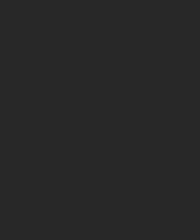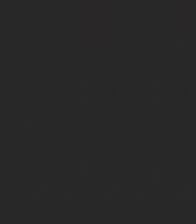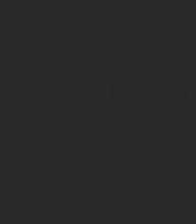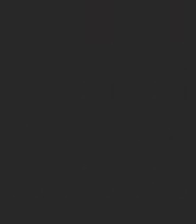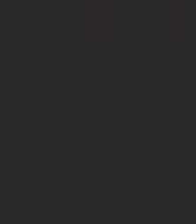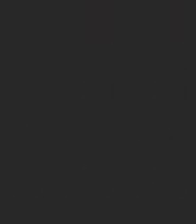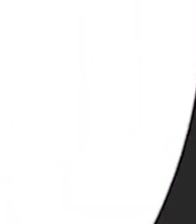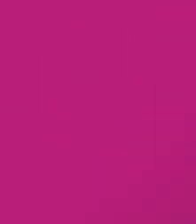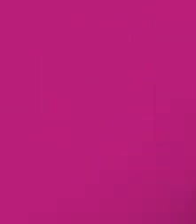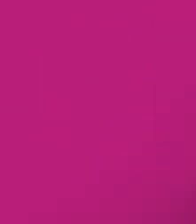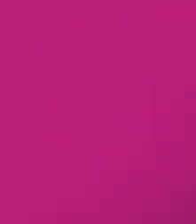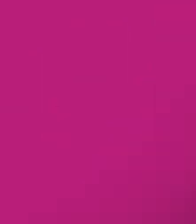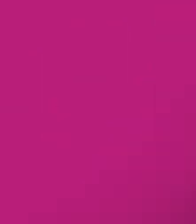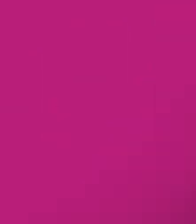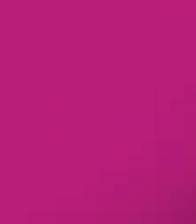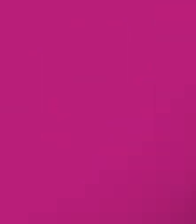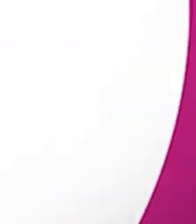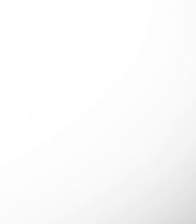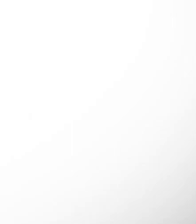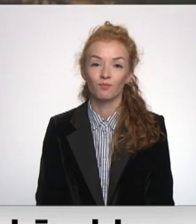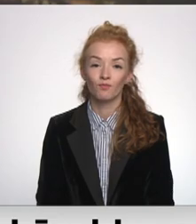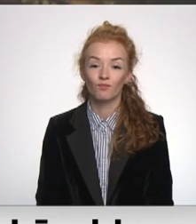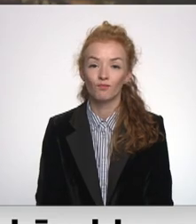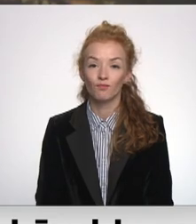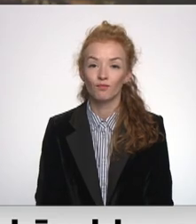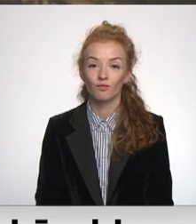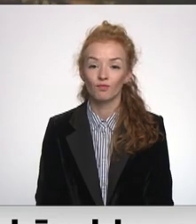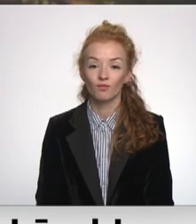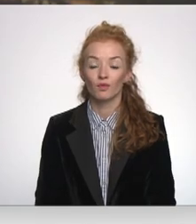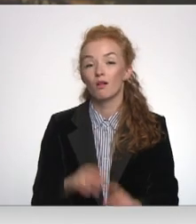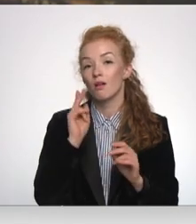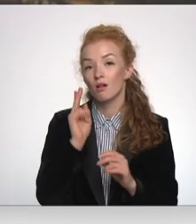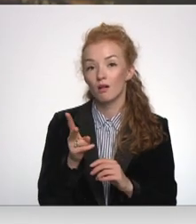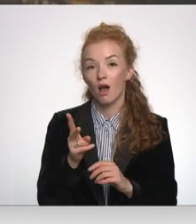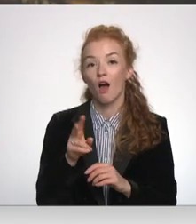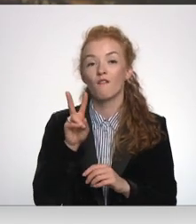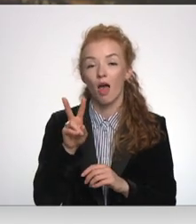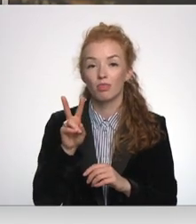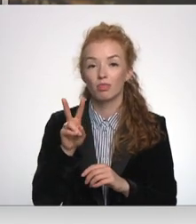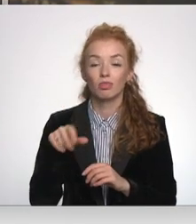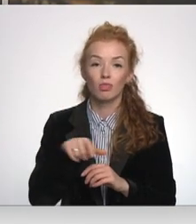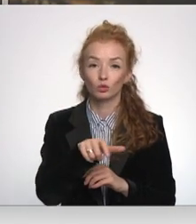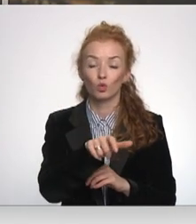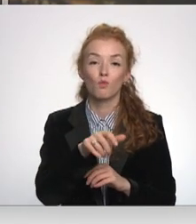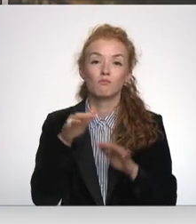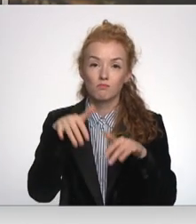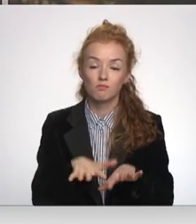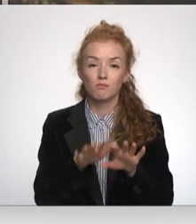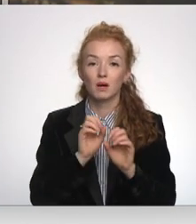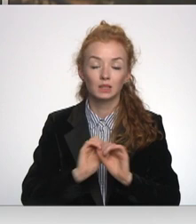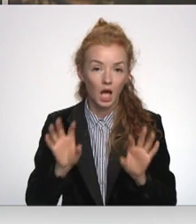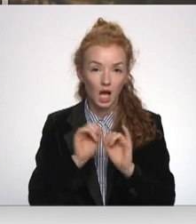Re, viss ēters ir te! Kā ventas rumbas stāstu izstāstīt